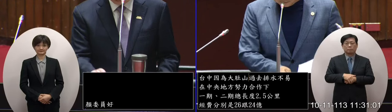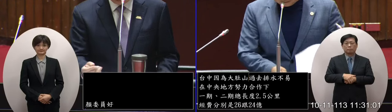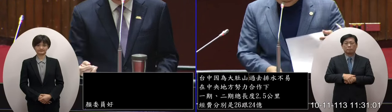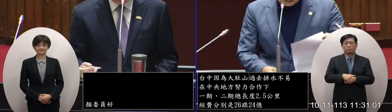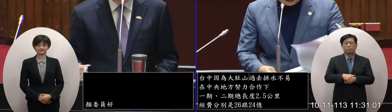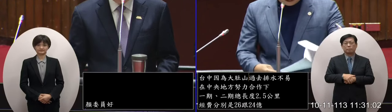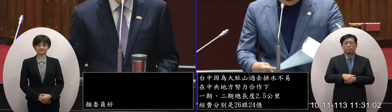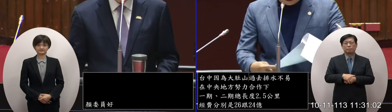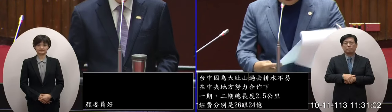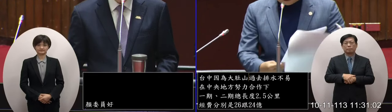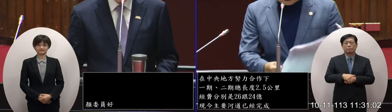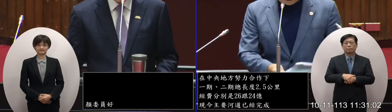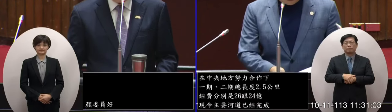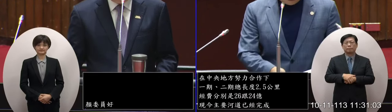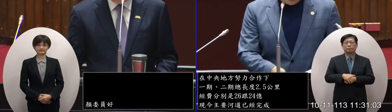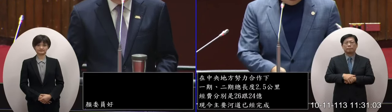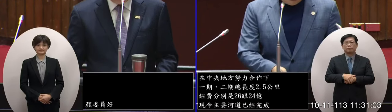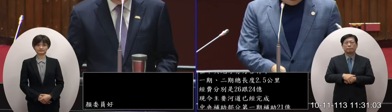的。